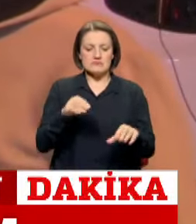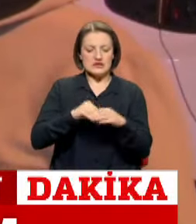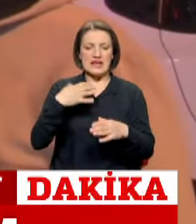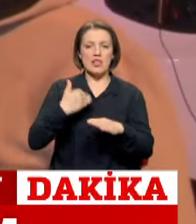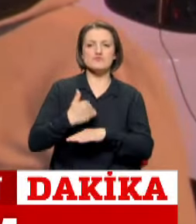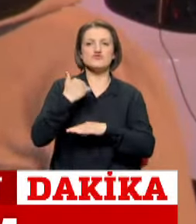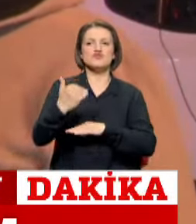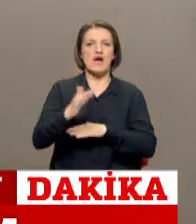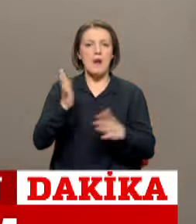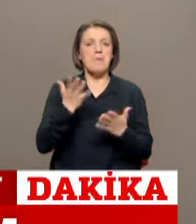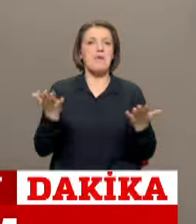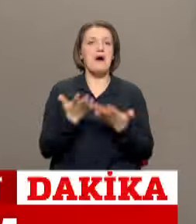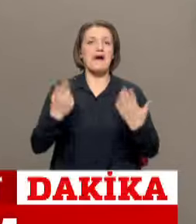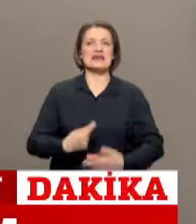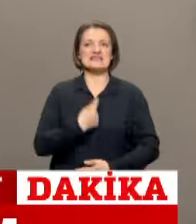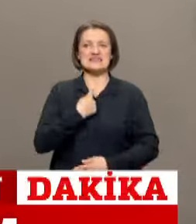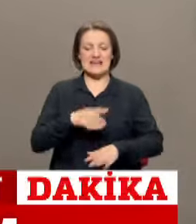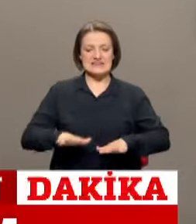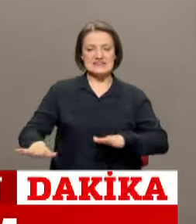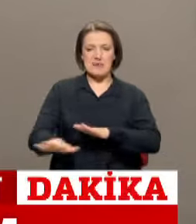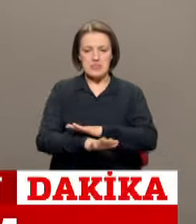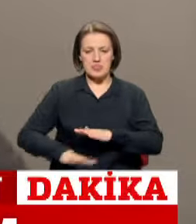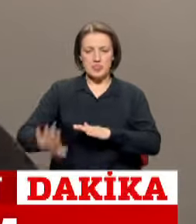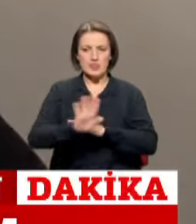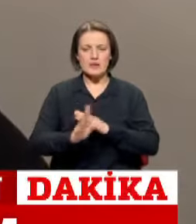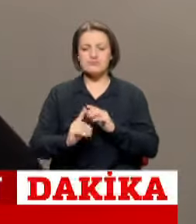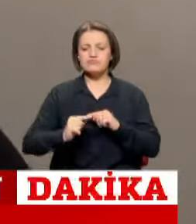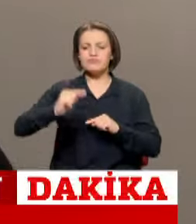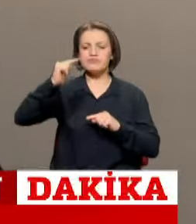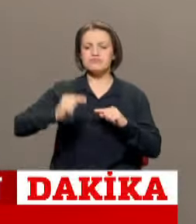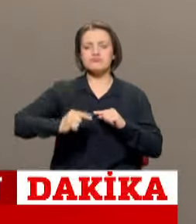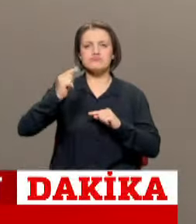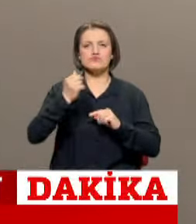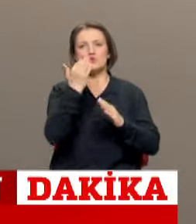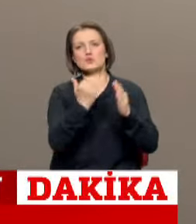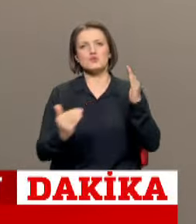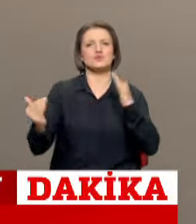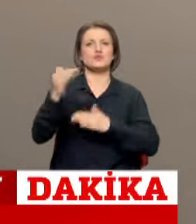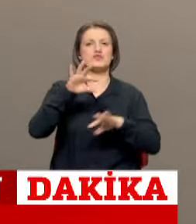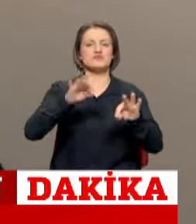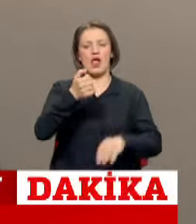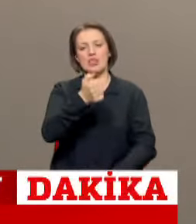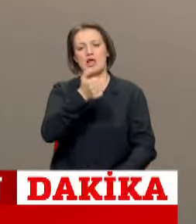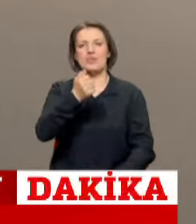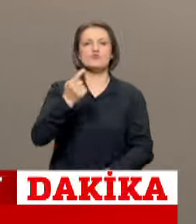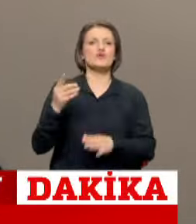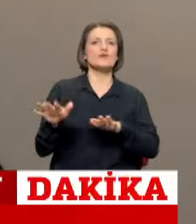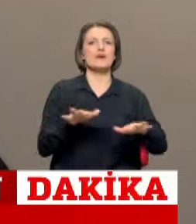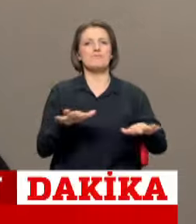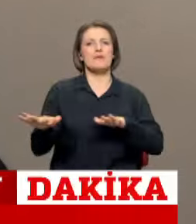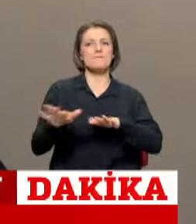attık ama bayağı hissettik yani. Zemin ivme değerleri çok yüksek. Kuzey Anadolu fay zonu şu anda yine 6-6,5'lük